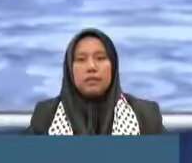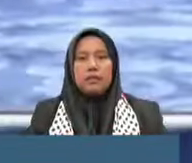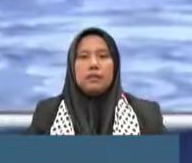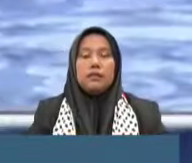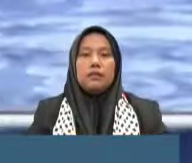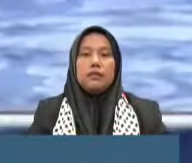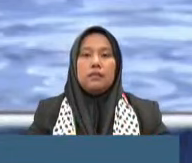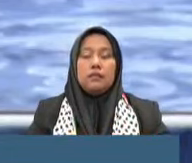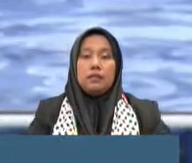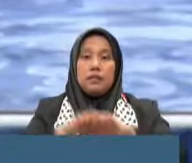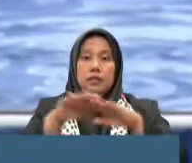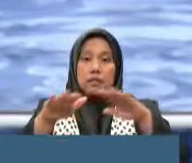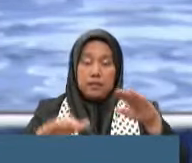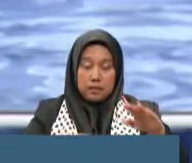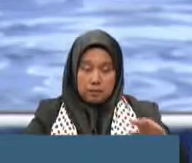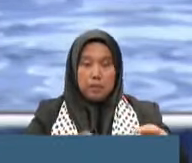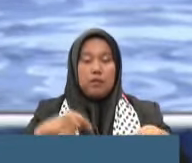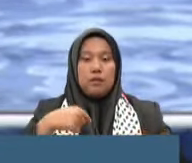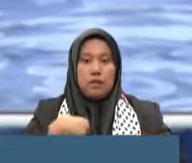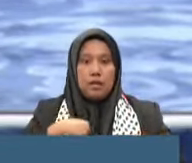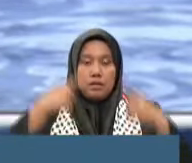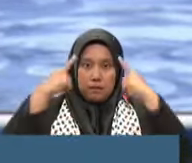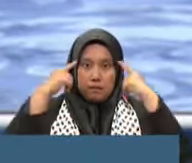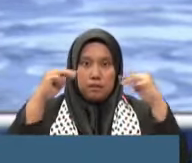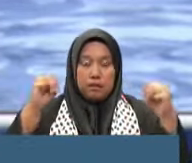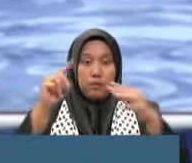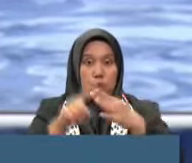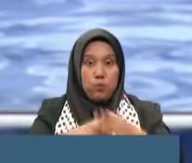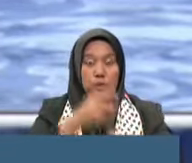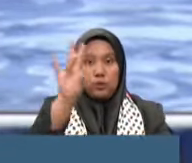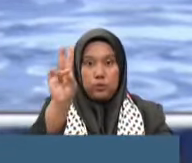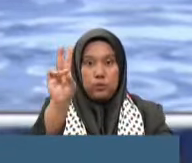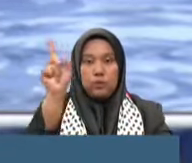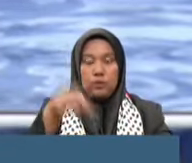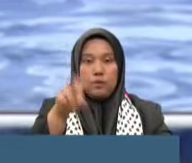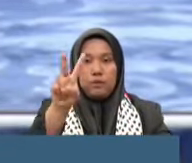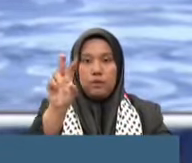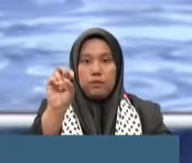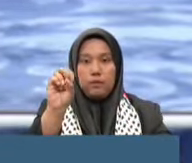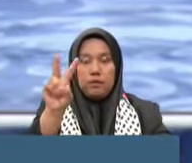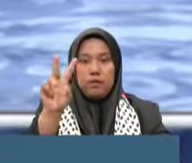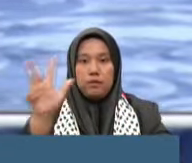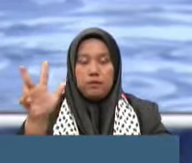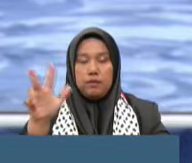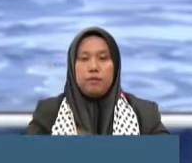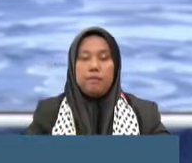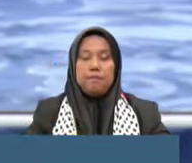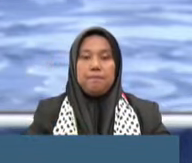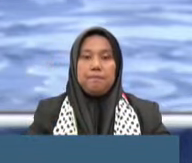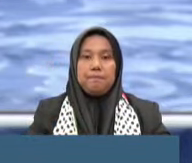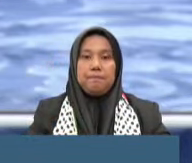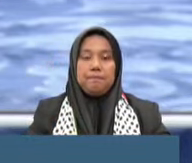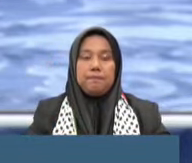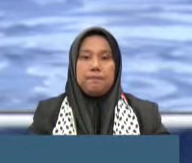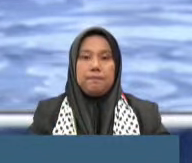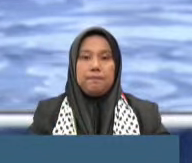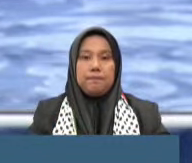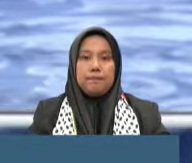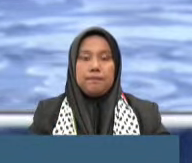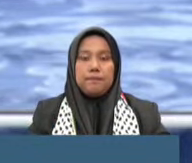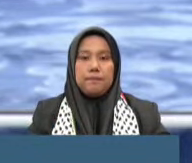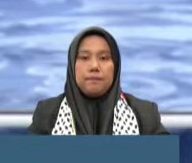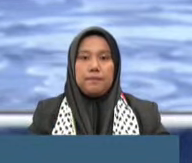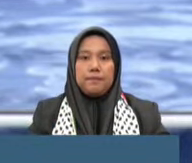Ini bawah saya sebagai Perdana Menteri. Bulan Julai 23. Julai 2023. The Hague.